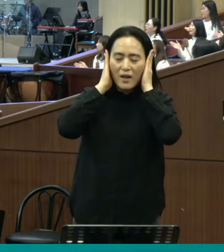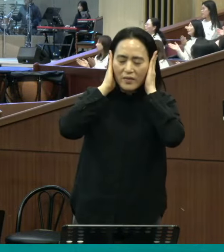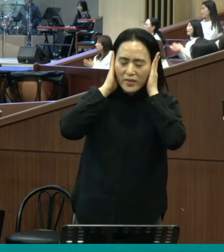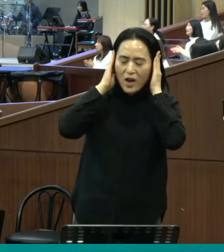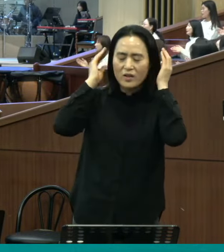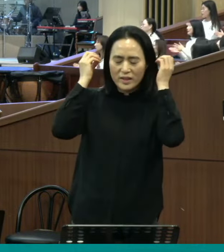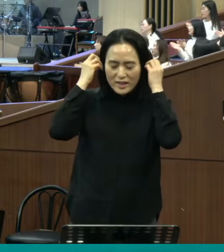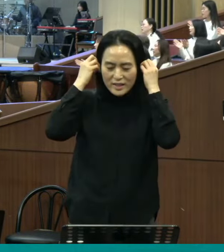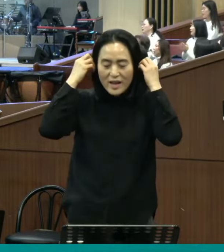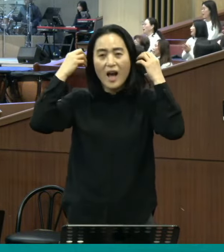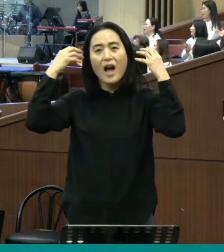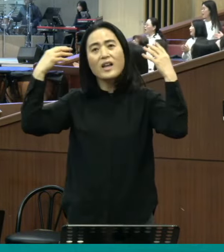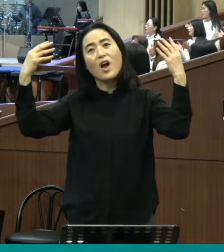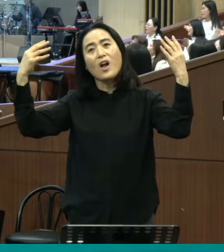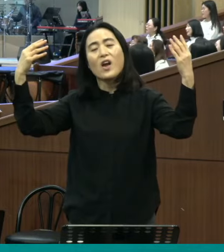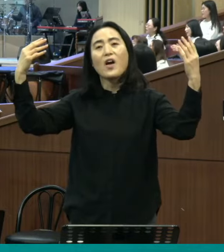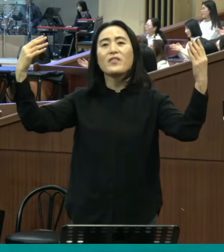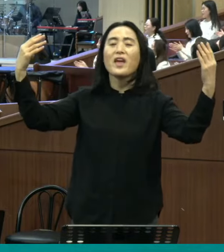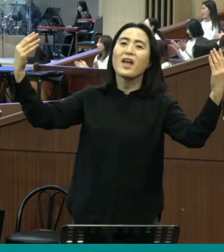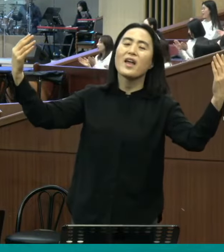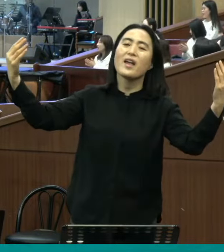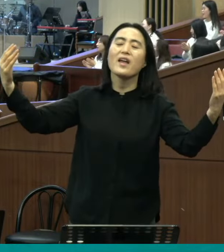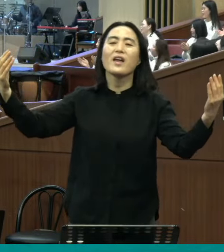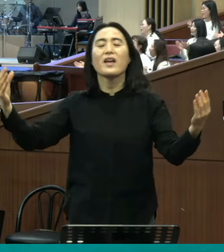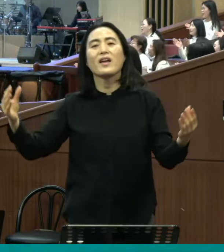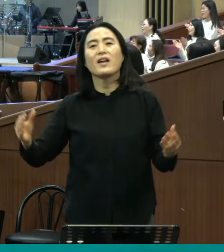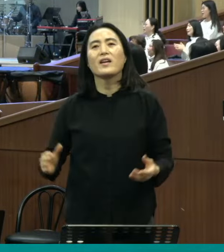막혔던 귀가 열렸네.